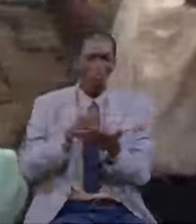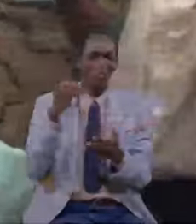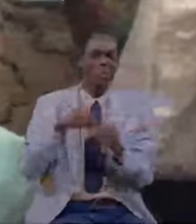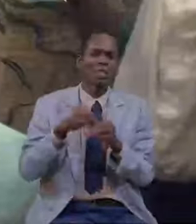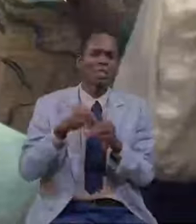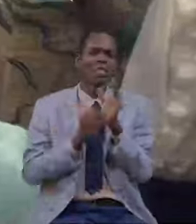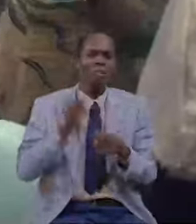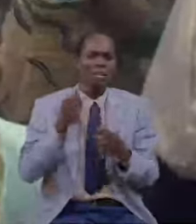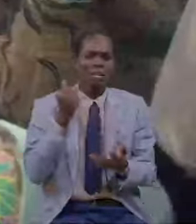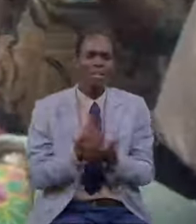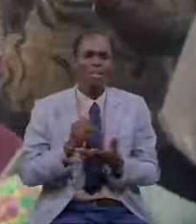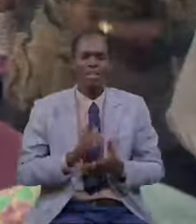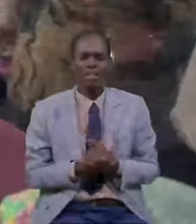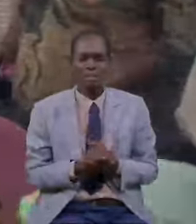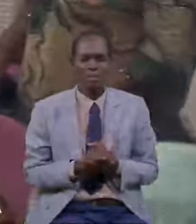de Jésus-Christ.